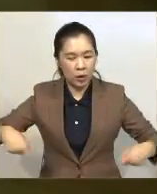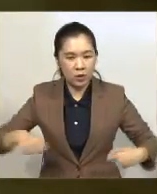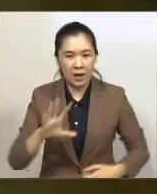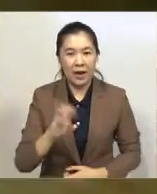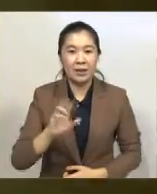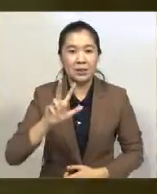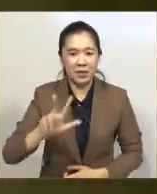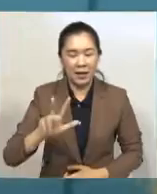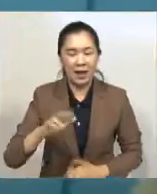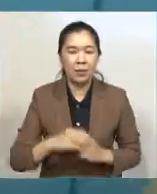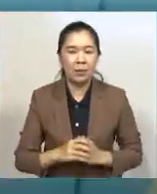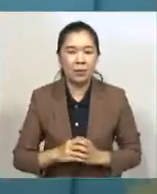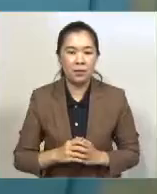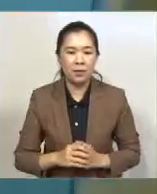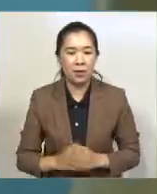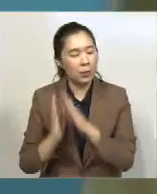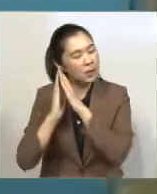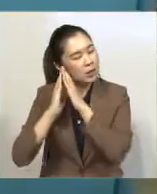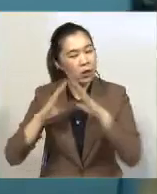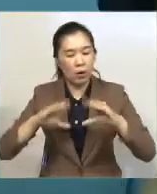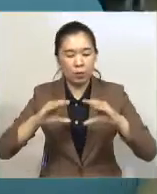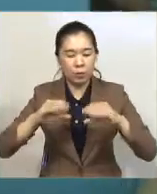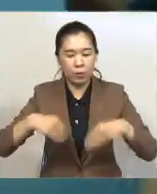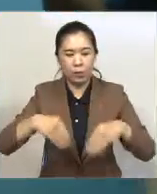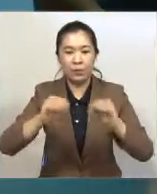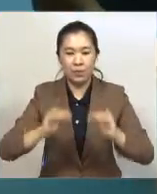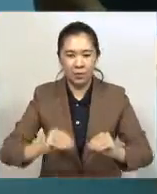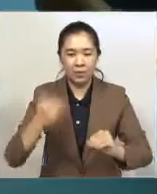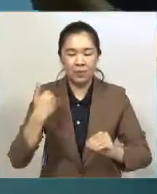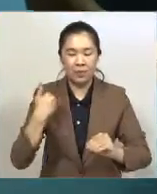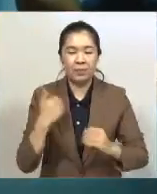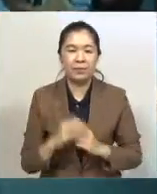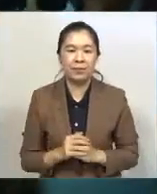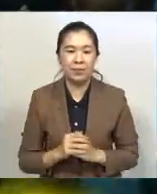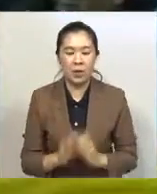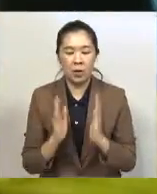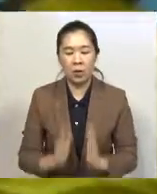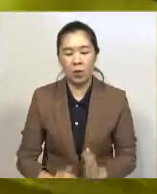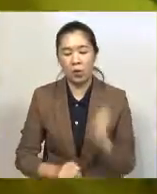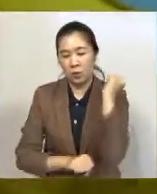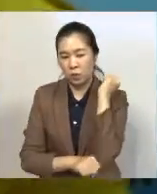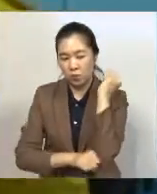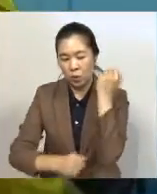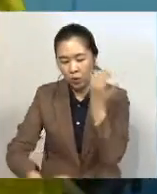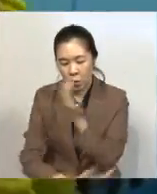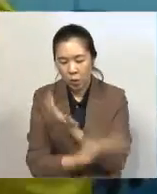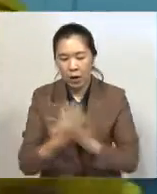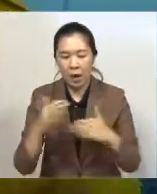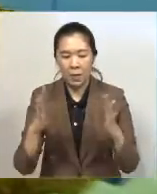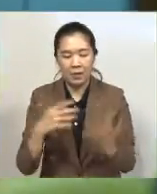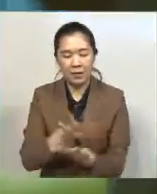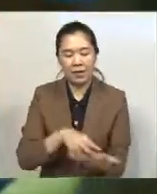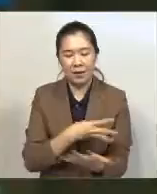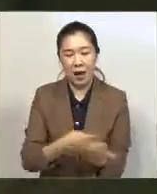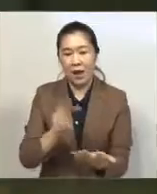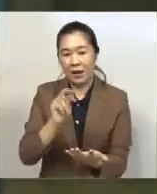มีที่นอนลมอีก56ชุดการรับส่งผู้ป่วยติดเตียงที่ยากไร้และด้อยโอกาสให้ไปพบแพทย์ตามตารางนัด